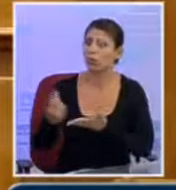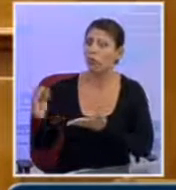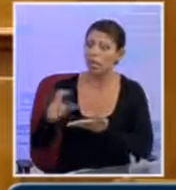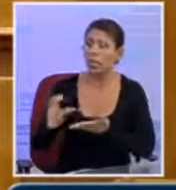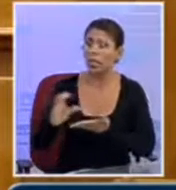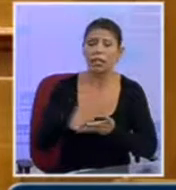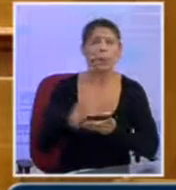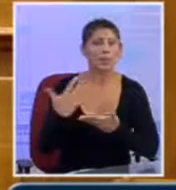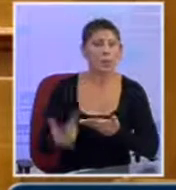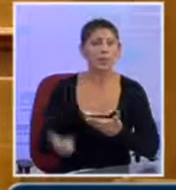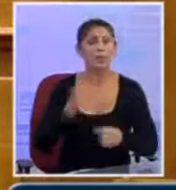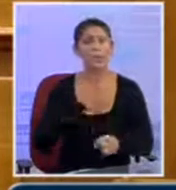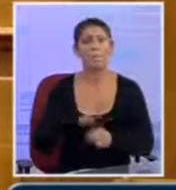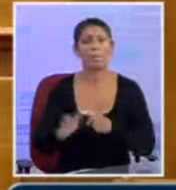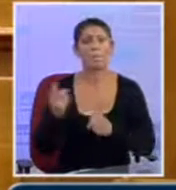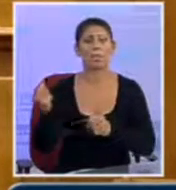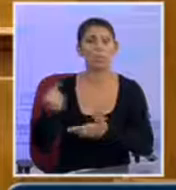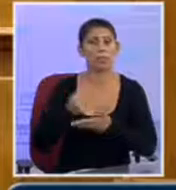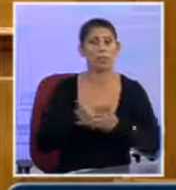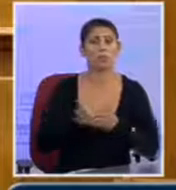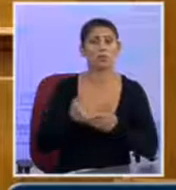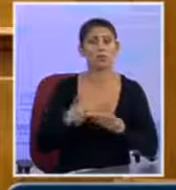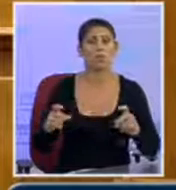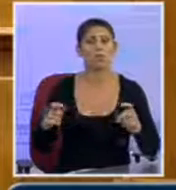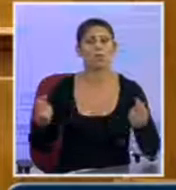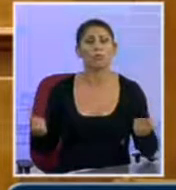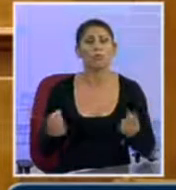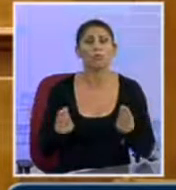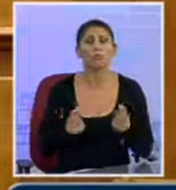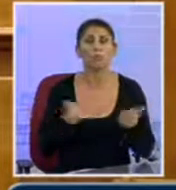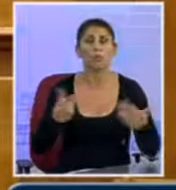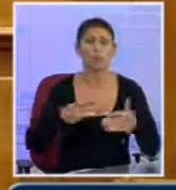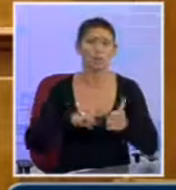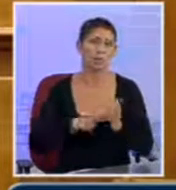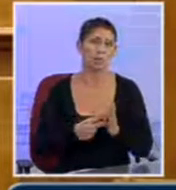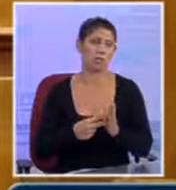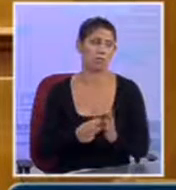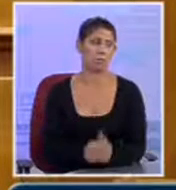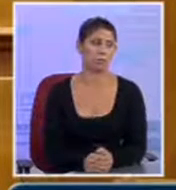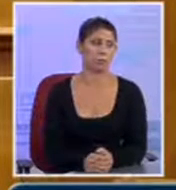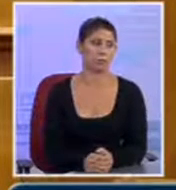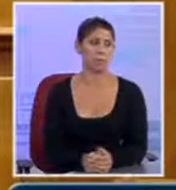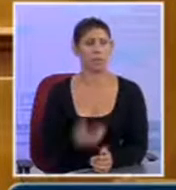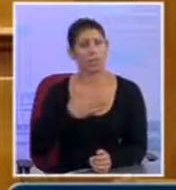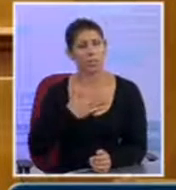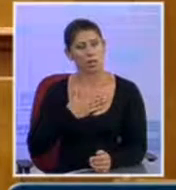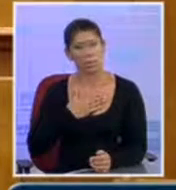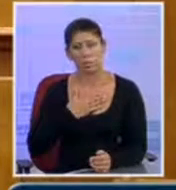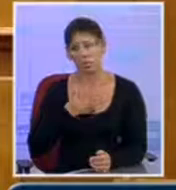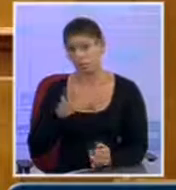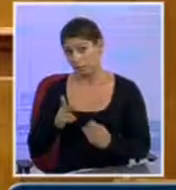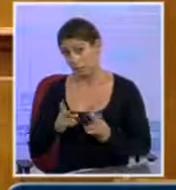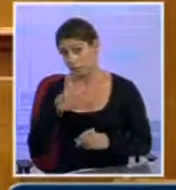υπάρξει επάρκεια χρηματοδοτικών πόρων και εργαλείων για την οικονομία. Επιτρέψτε μου να κεφαλαιώσω τι